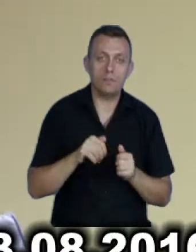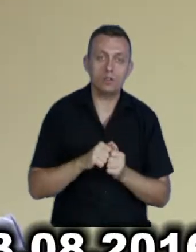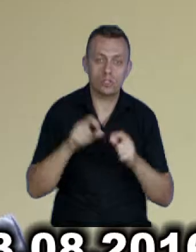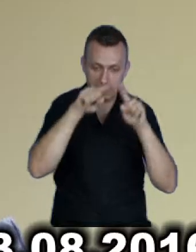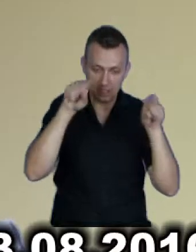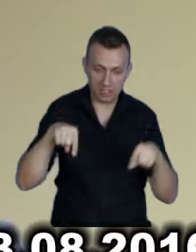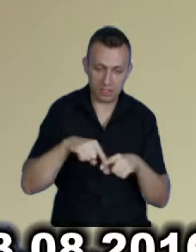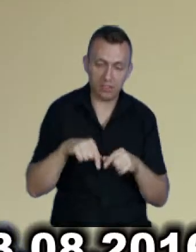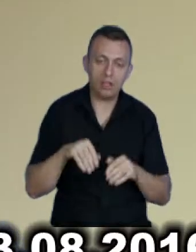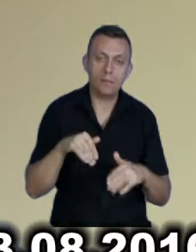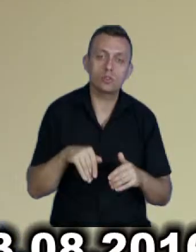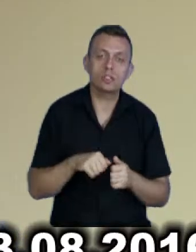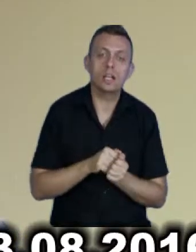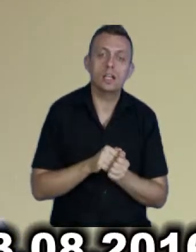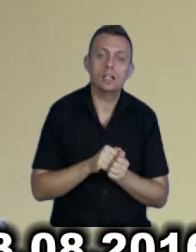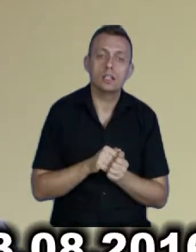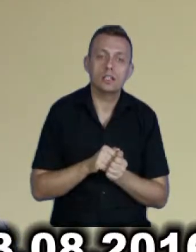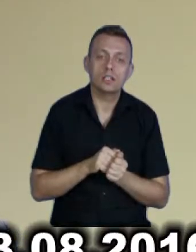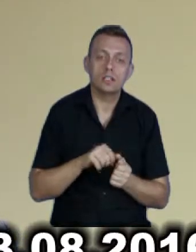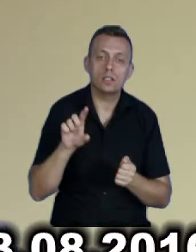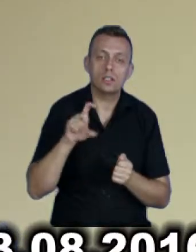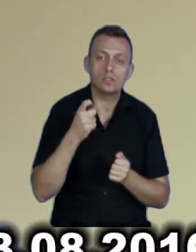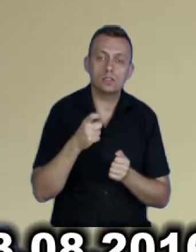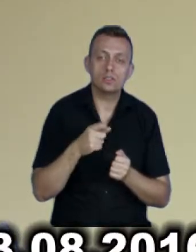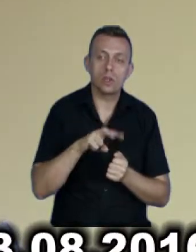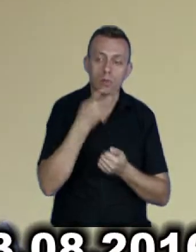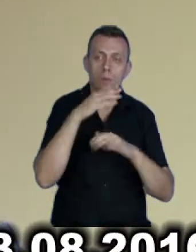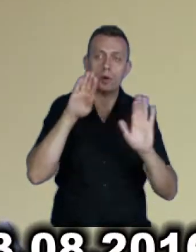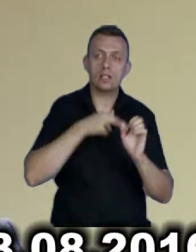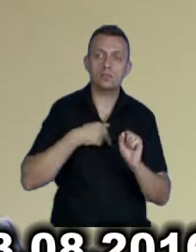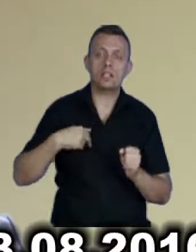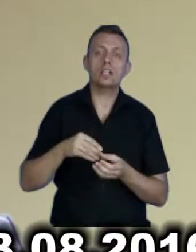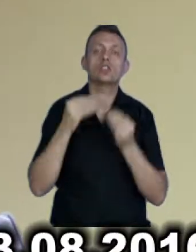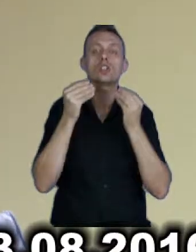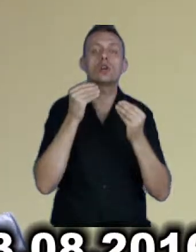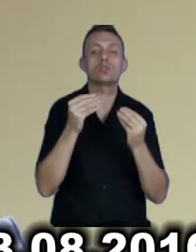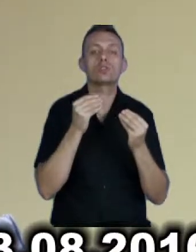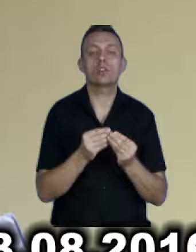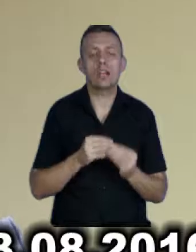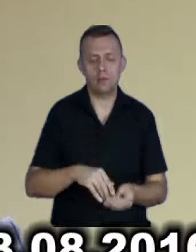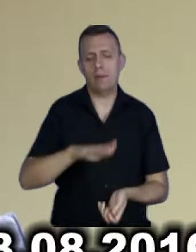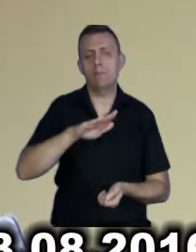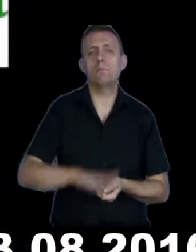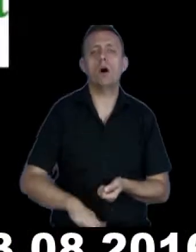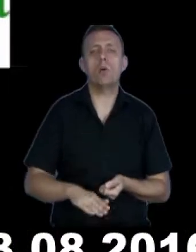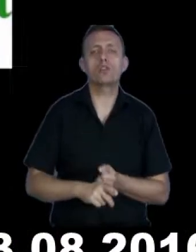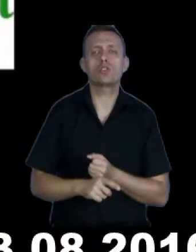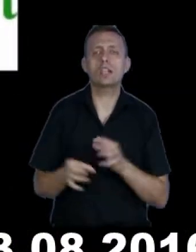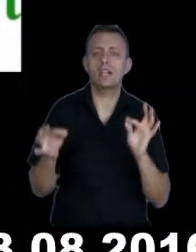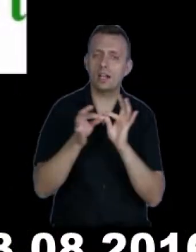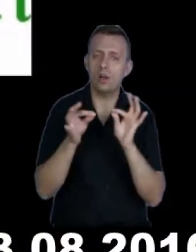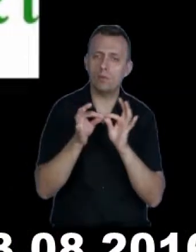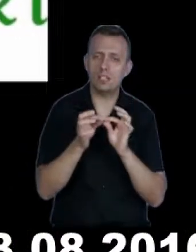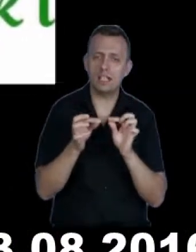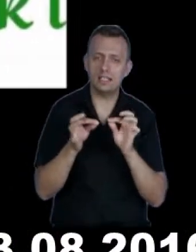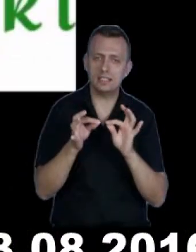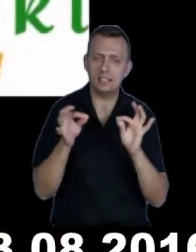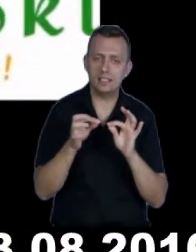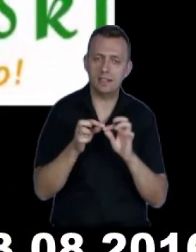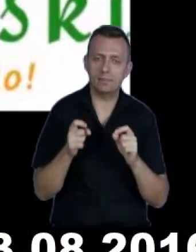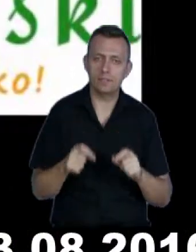na powakacyjnej sesji. Logo nawiązuje do charakterystyki naszego powiatu. Powiat kutnowski ma swoje oficjalne